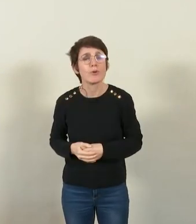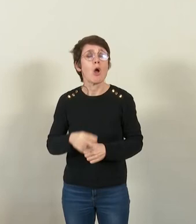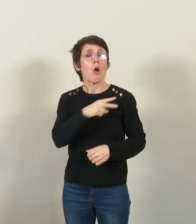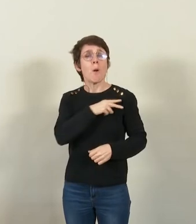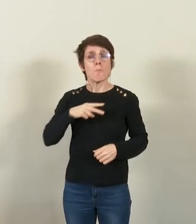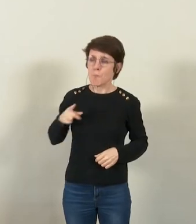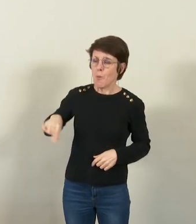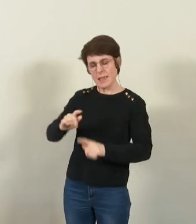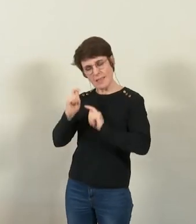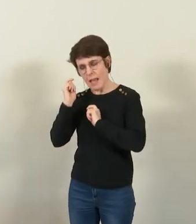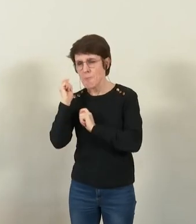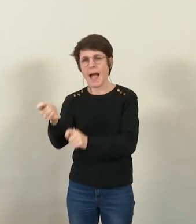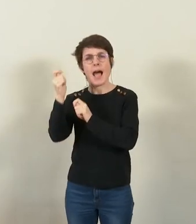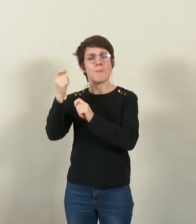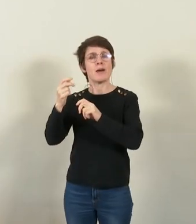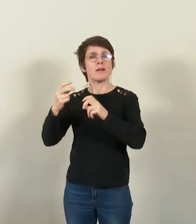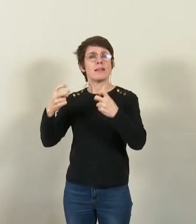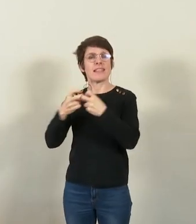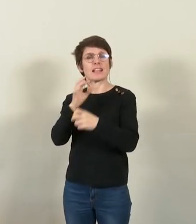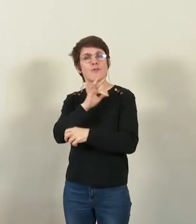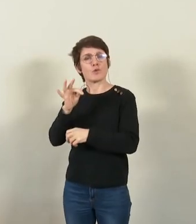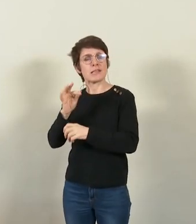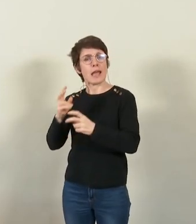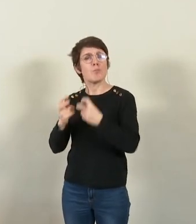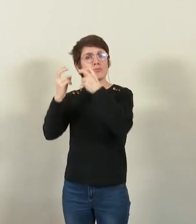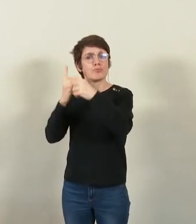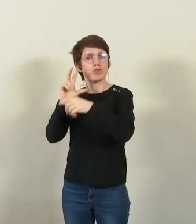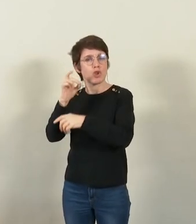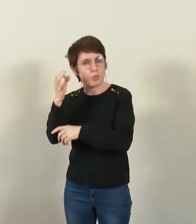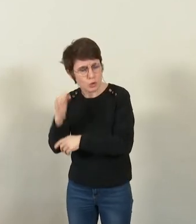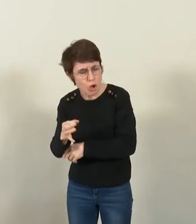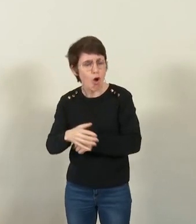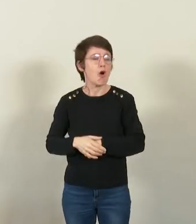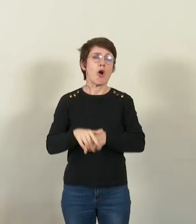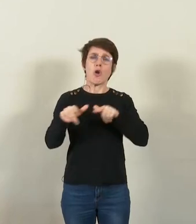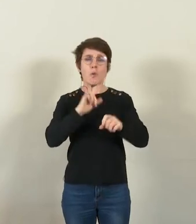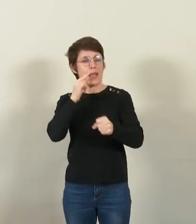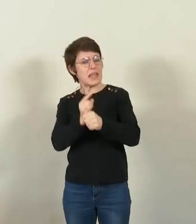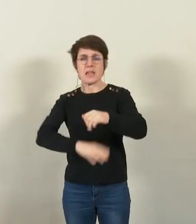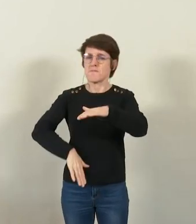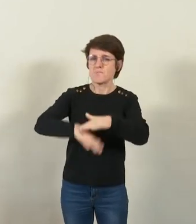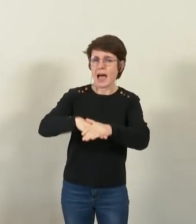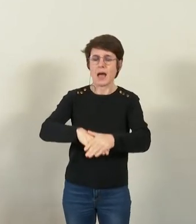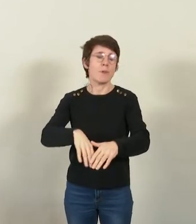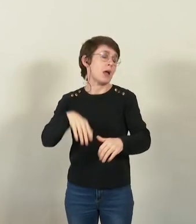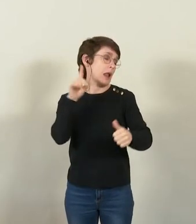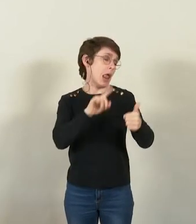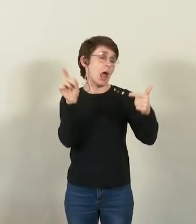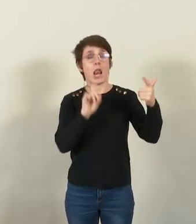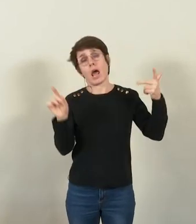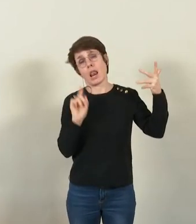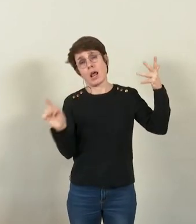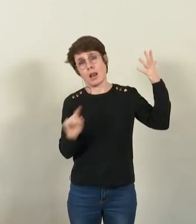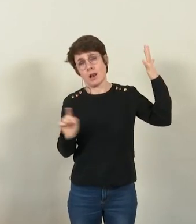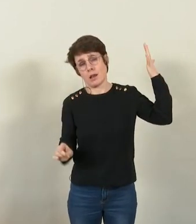30 % de la tax foncière on a eu droit aux annonces sur le plafonnement des loyers on a eu droit à tous les hymnes possible